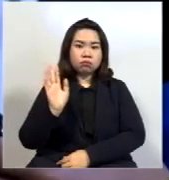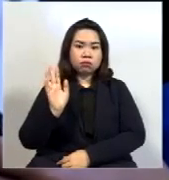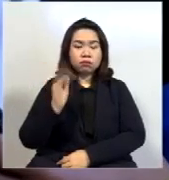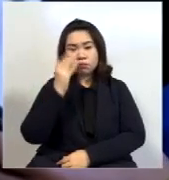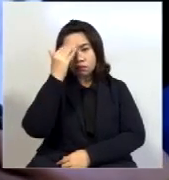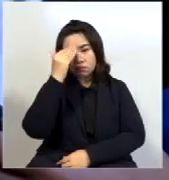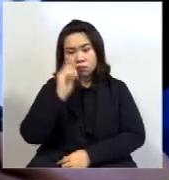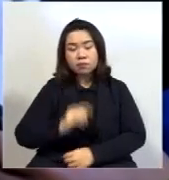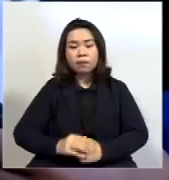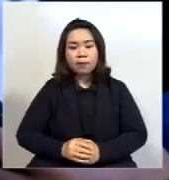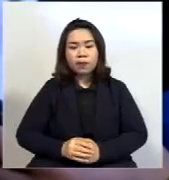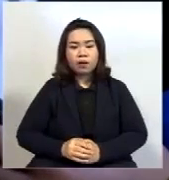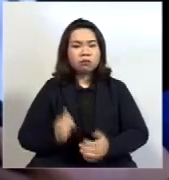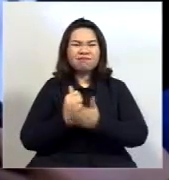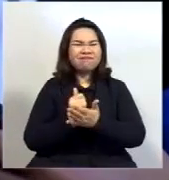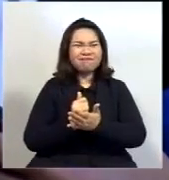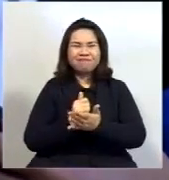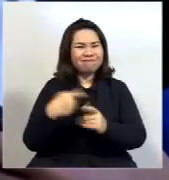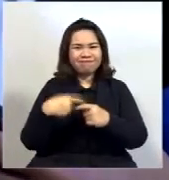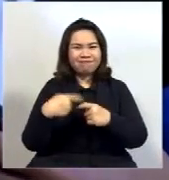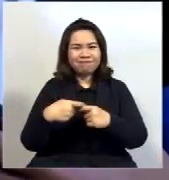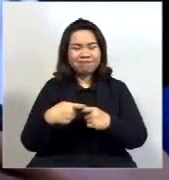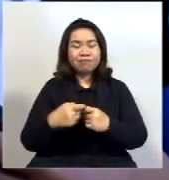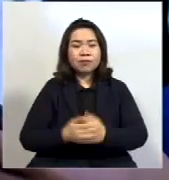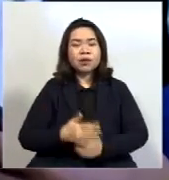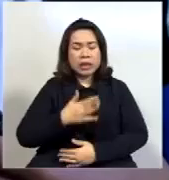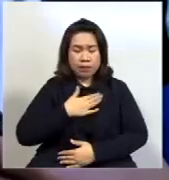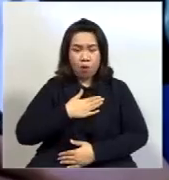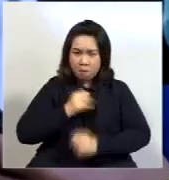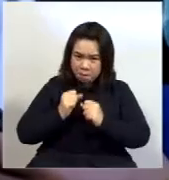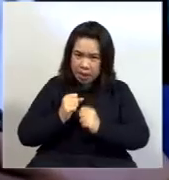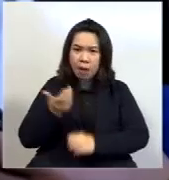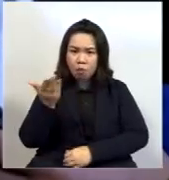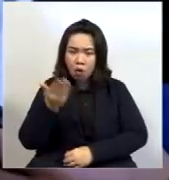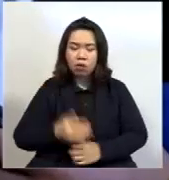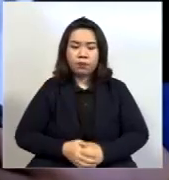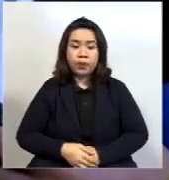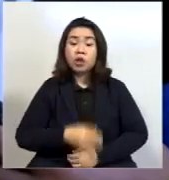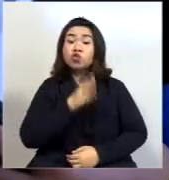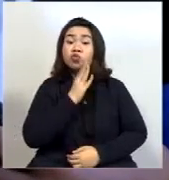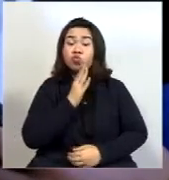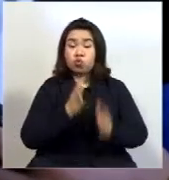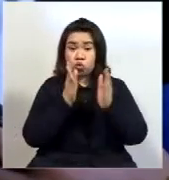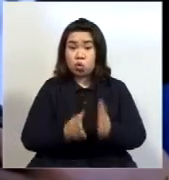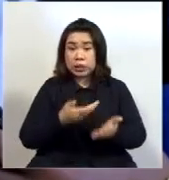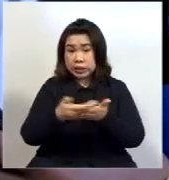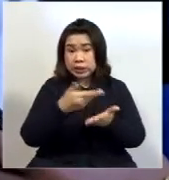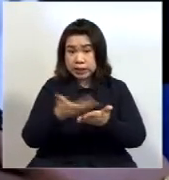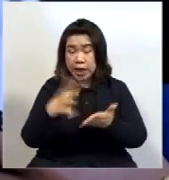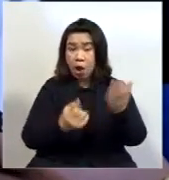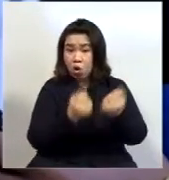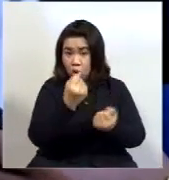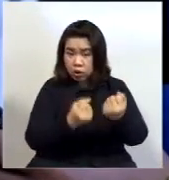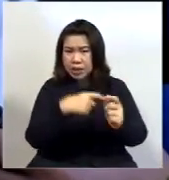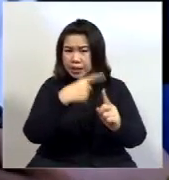คือช่วยอะไรไม่ได้นะครับผมก็ยังเสนอว่าเป็นไปได้ไหมว่าคนที่เขาซื้อรถไปก่อนสัก 3, 4,